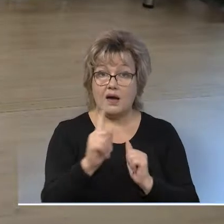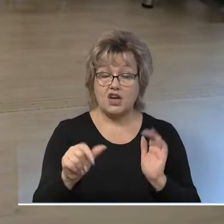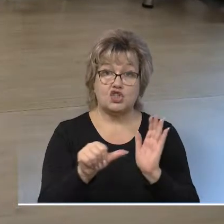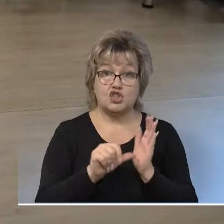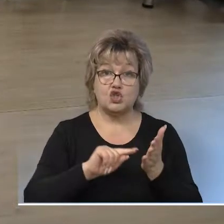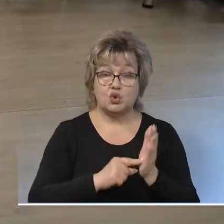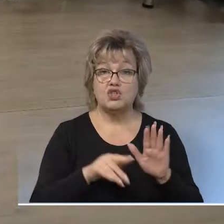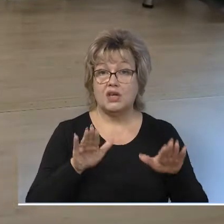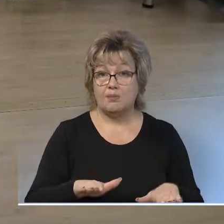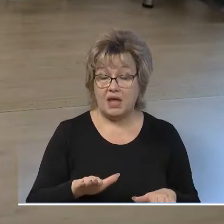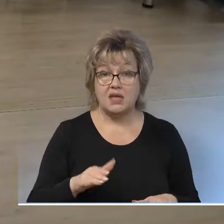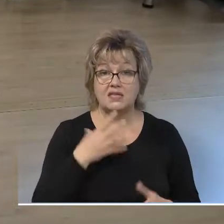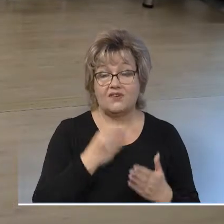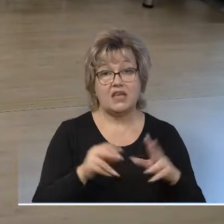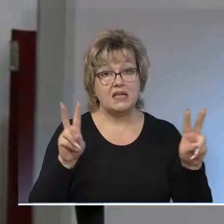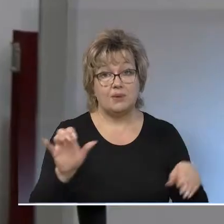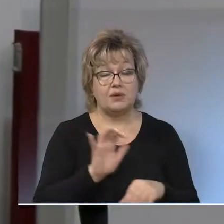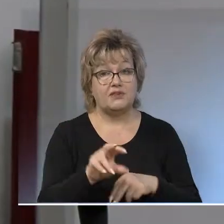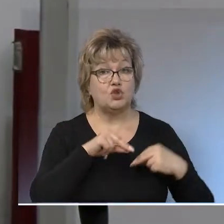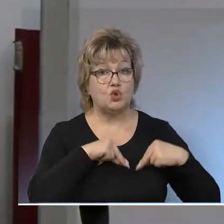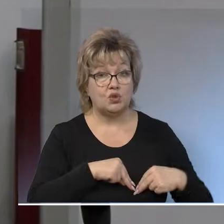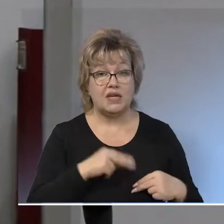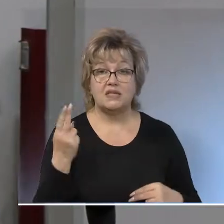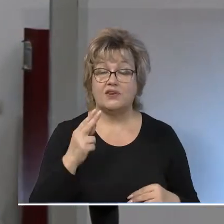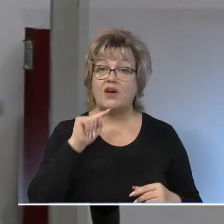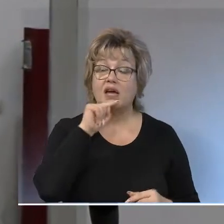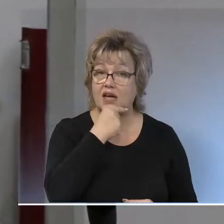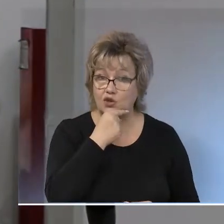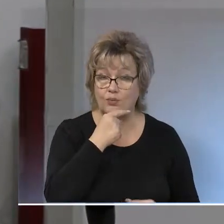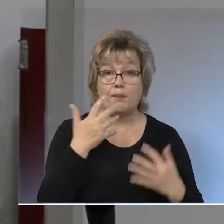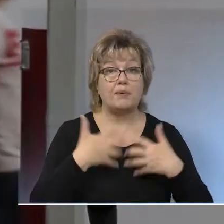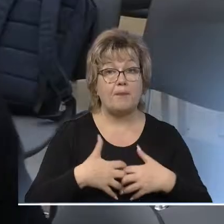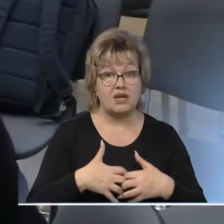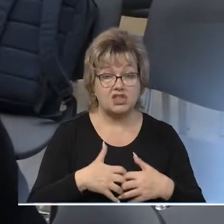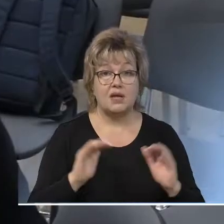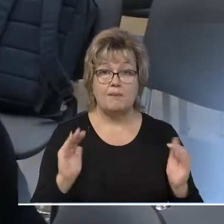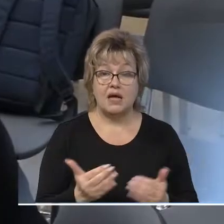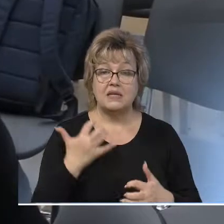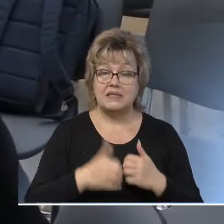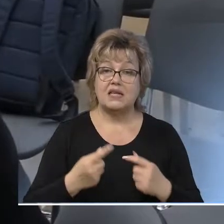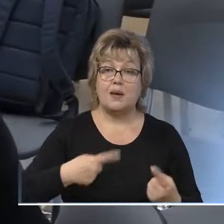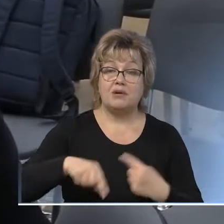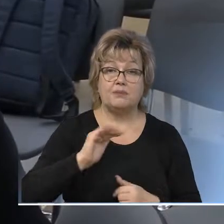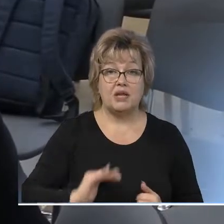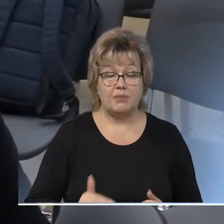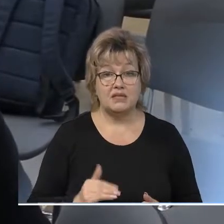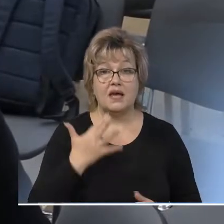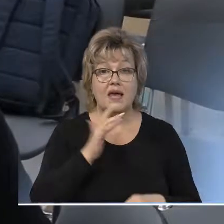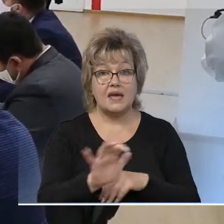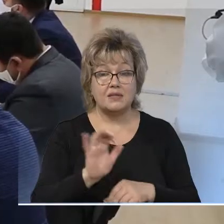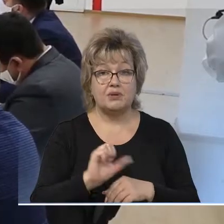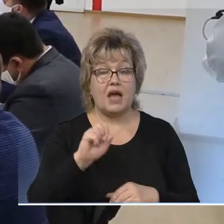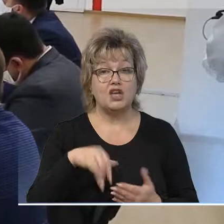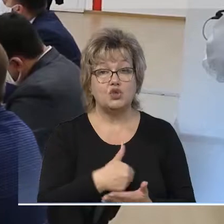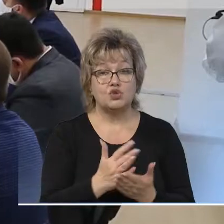В каждой из шести точек кипения своя тема. Производительность труда, цифровая экономика, промышленность, малое и среднее предпринимательство,